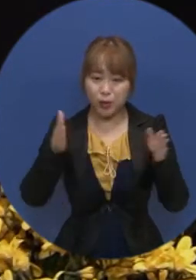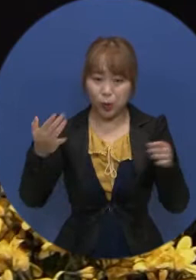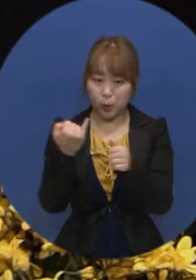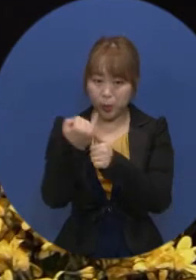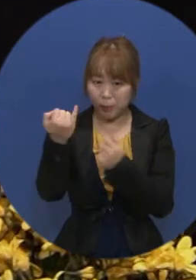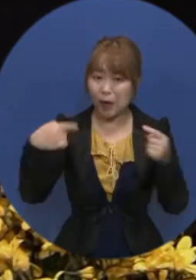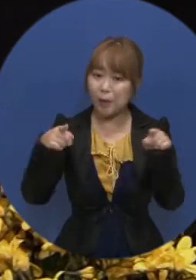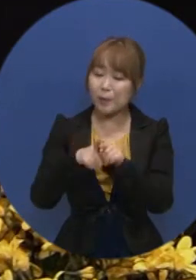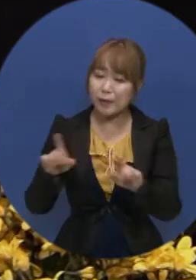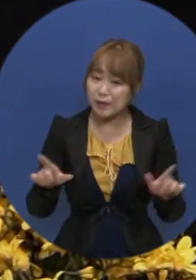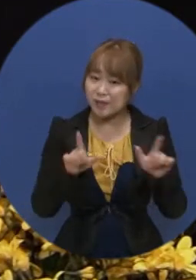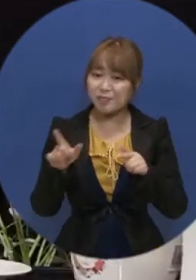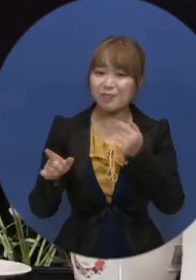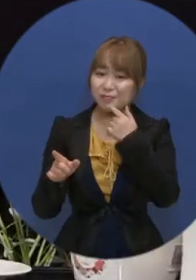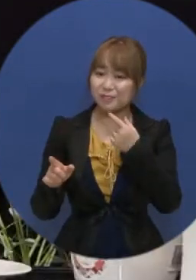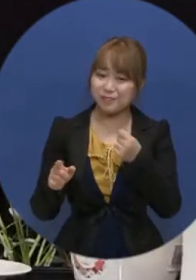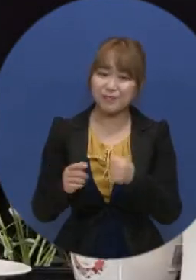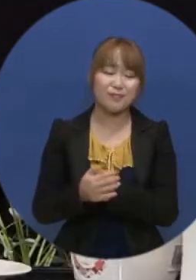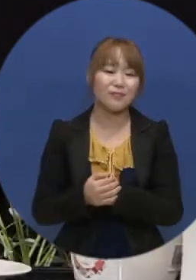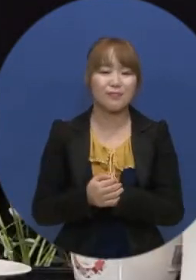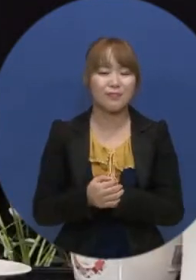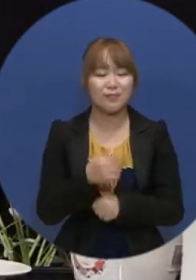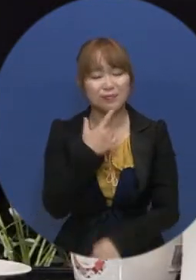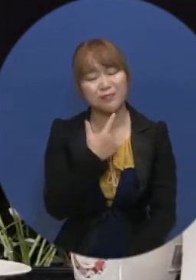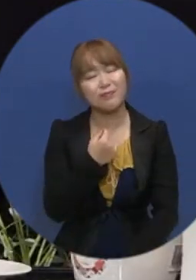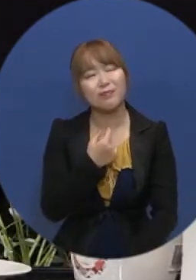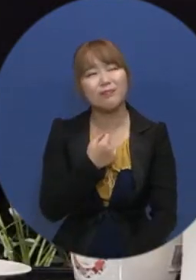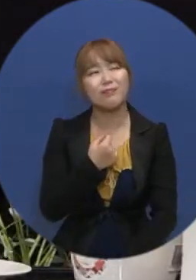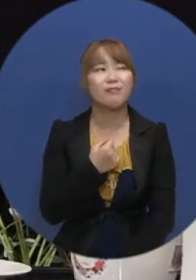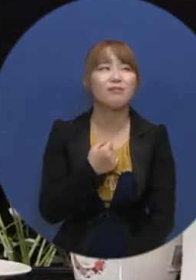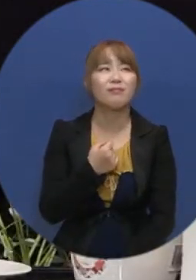했나요? 네. 부모님이랑? 그렇죠.